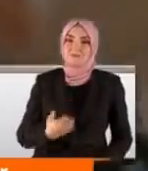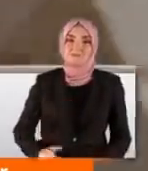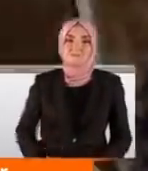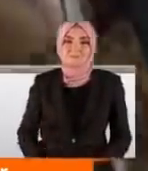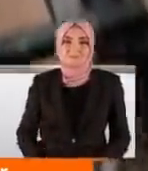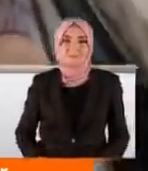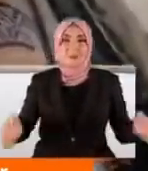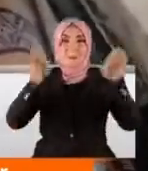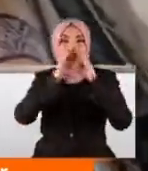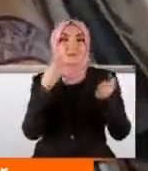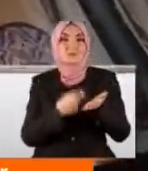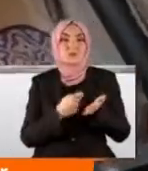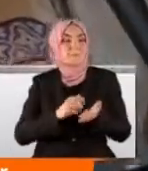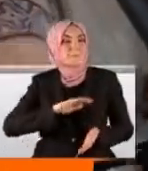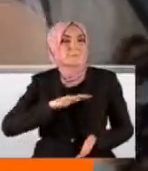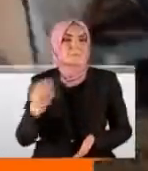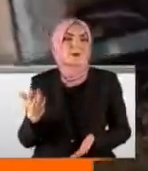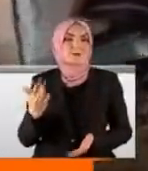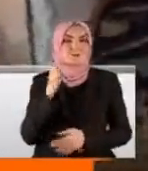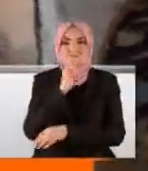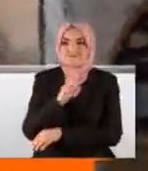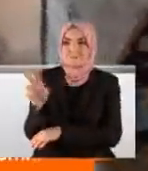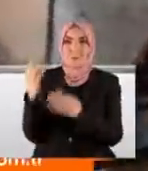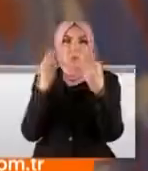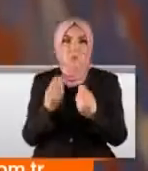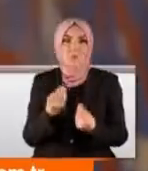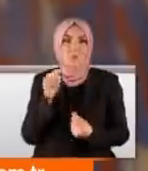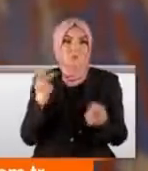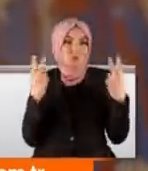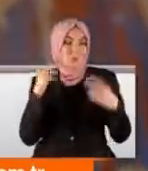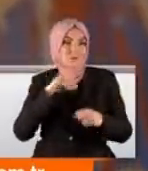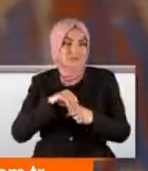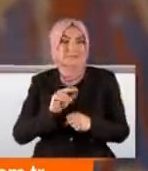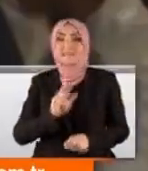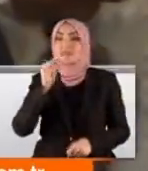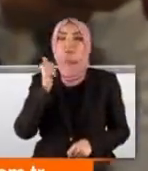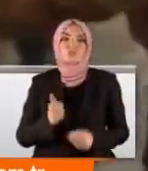Kapalı Çarşı'nın bambaşka perspektif kazandığı gösteri tam 7 gün sürdü.